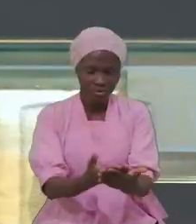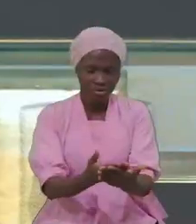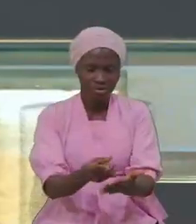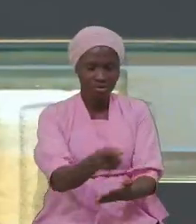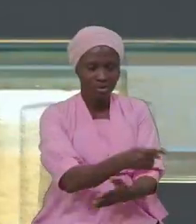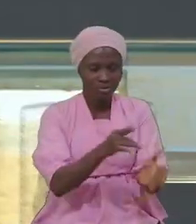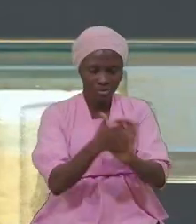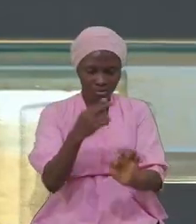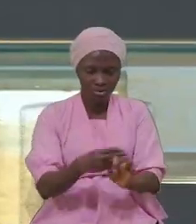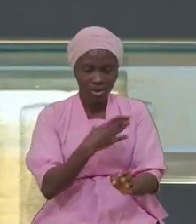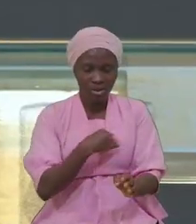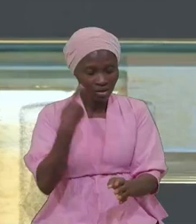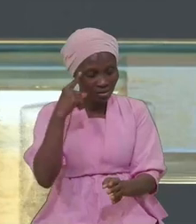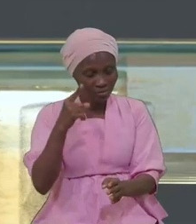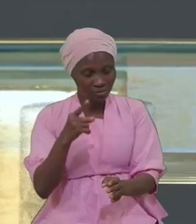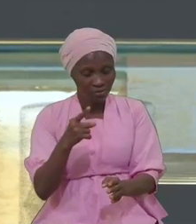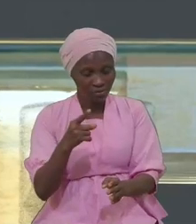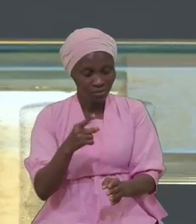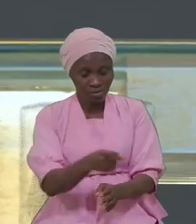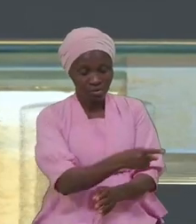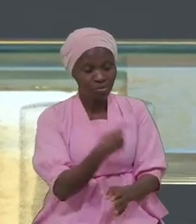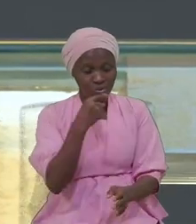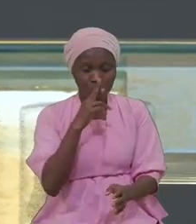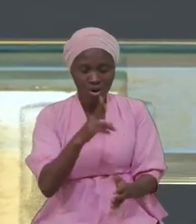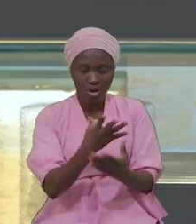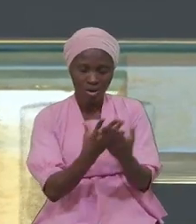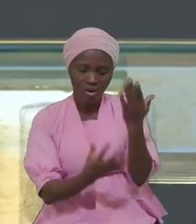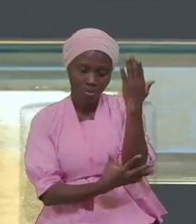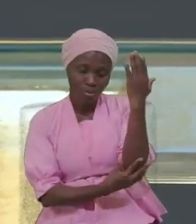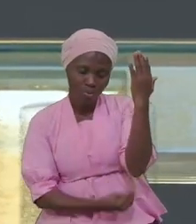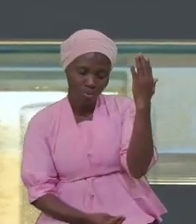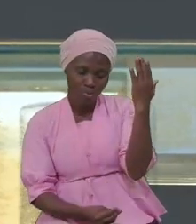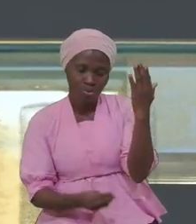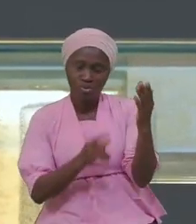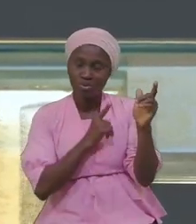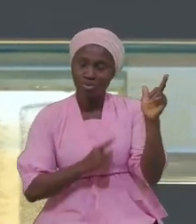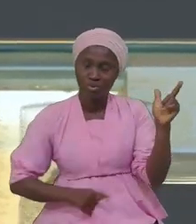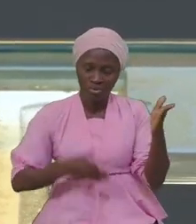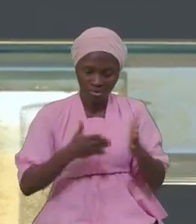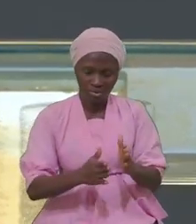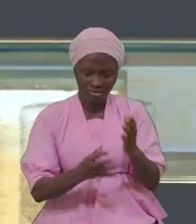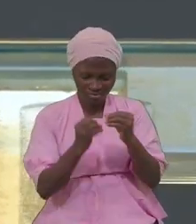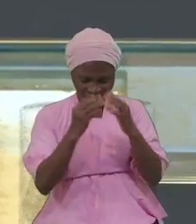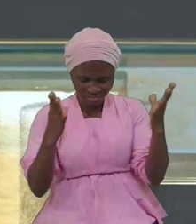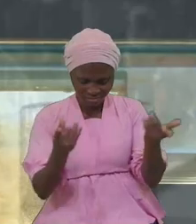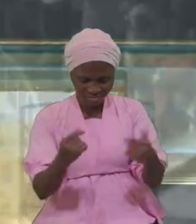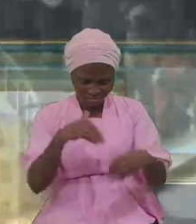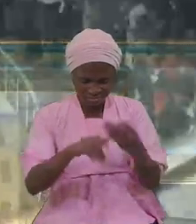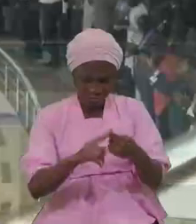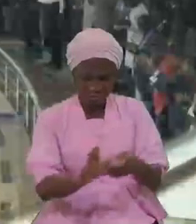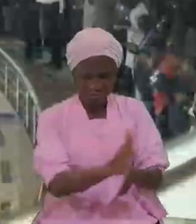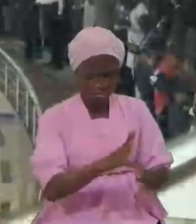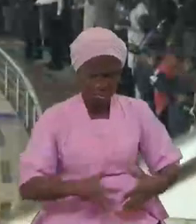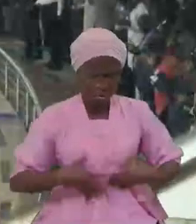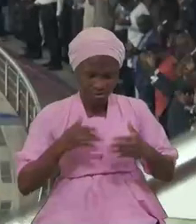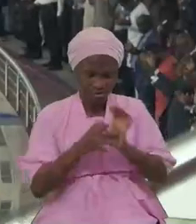Pour ceux qui vivent dans la pauvreté, dans la dèche, Seigneur, que l'abondance vienne dans leur vie. Pouvoir